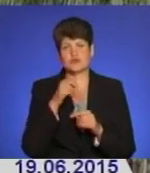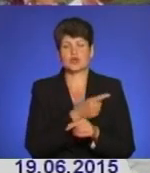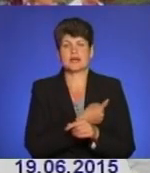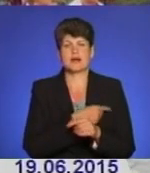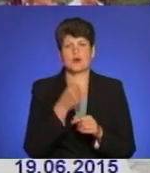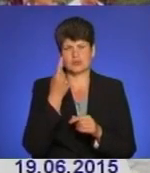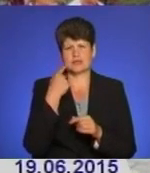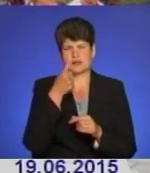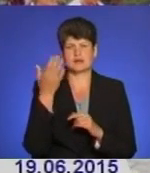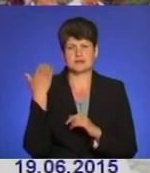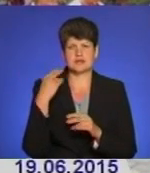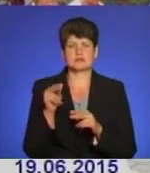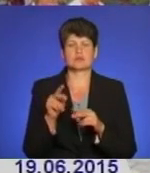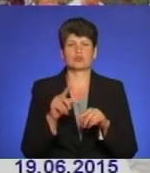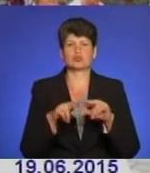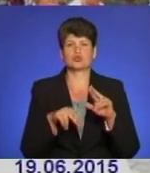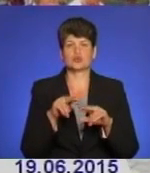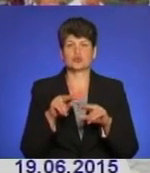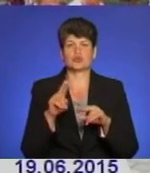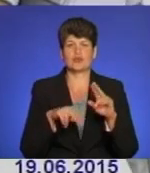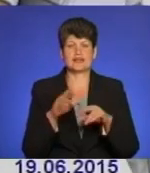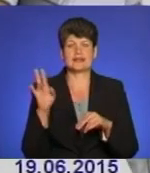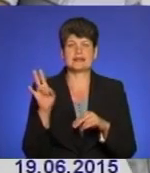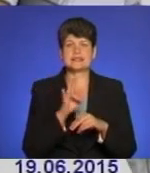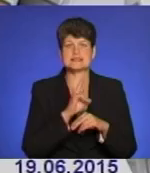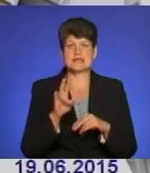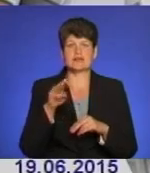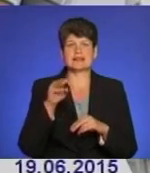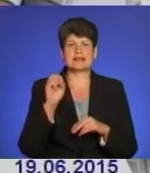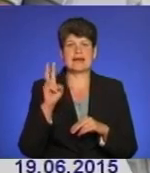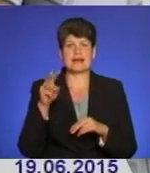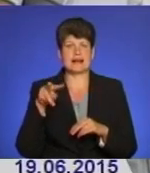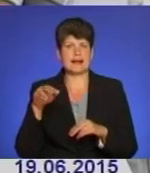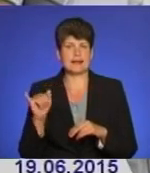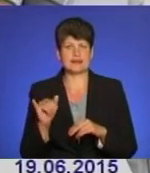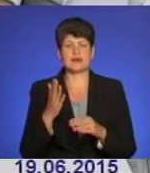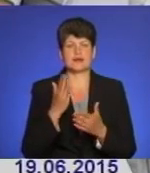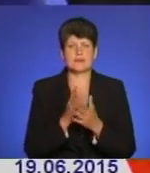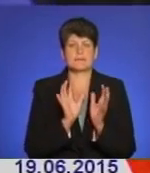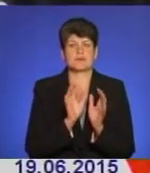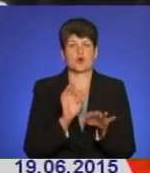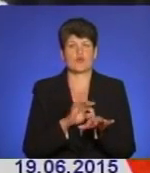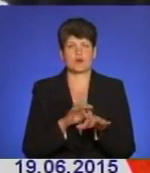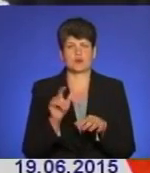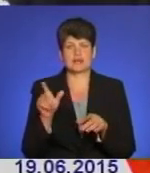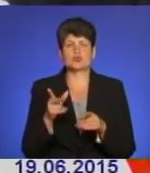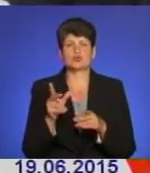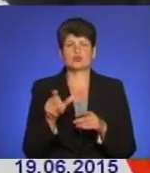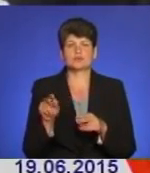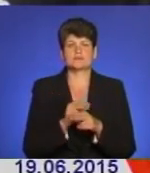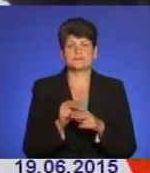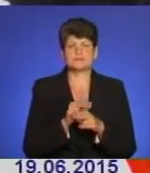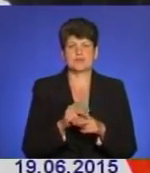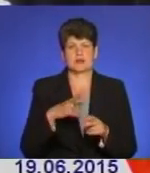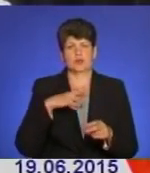рік тому збудували церкву великомучениці Теклі, яка здавна вважається покровителькою хворих. Тут люди зцілюються не лише тілесно,